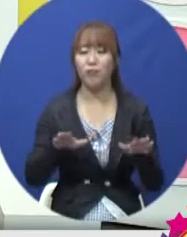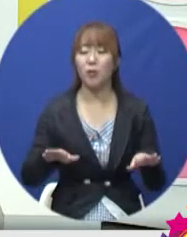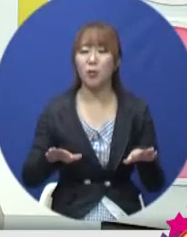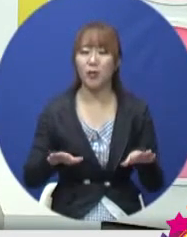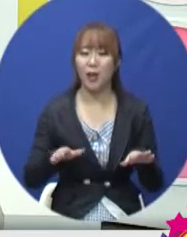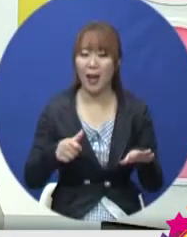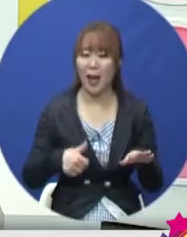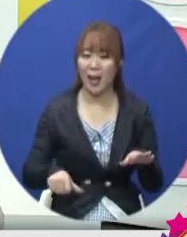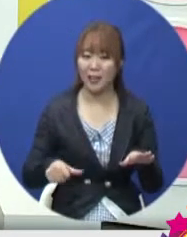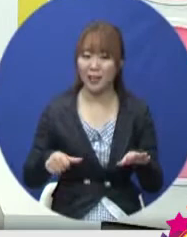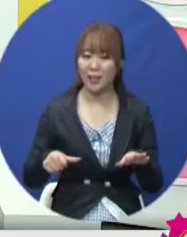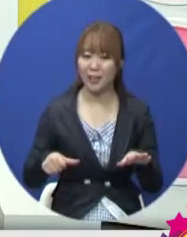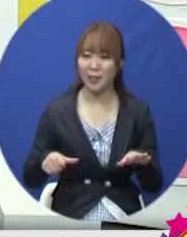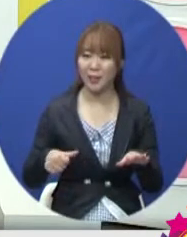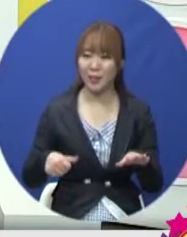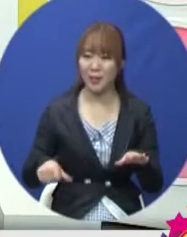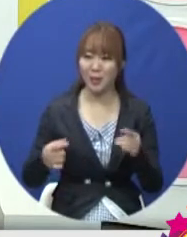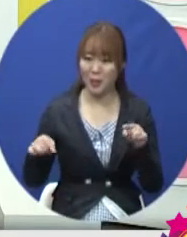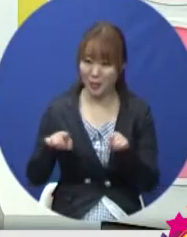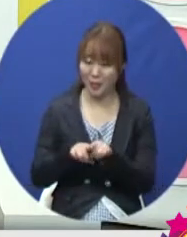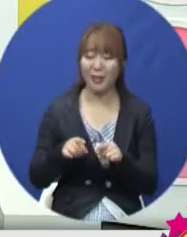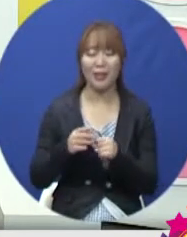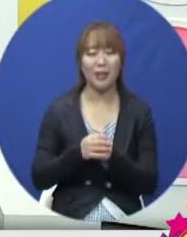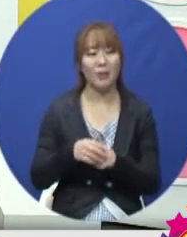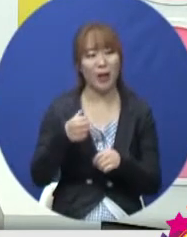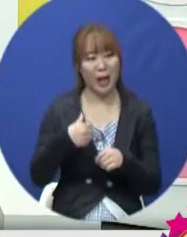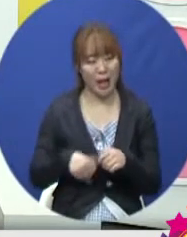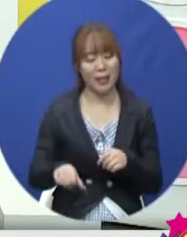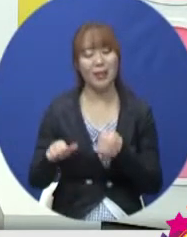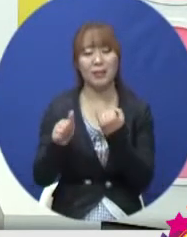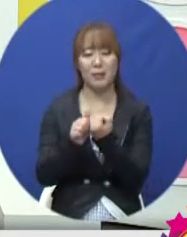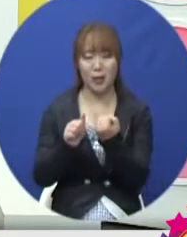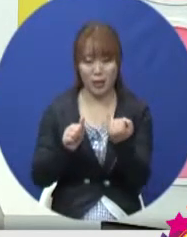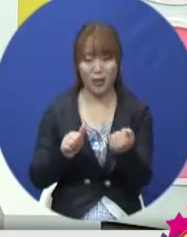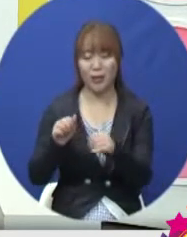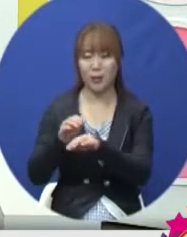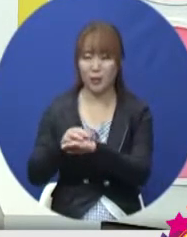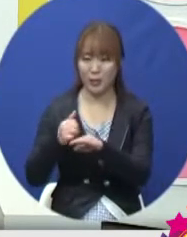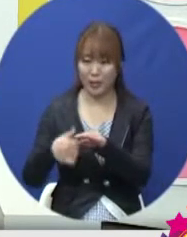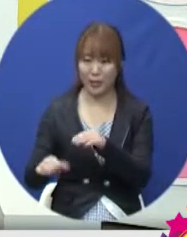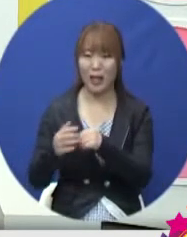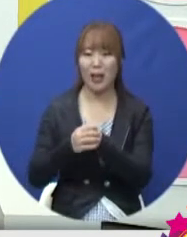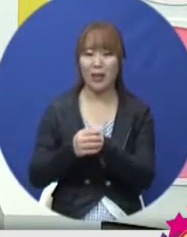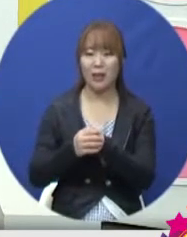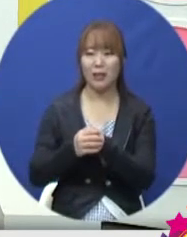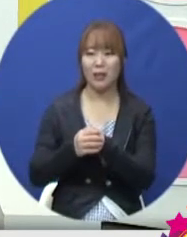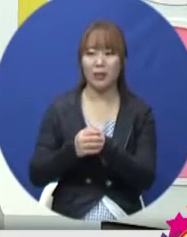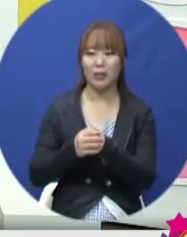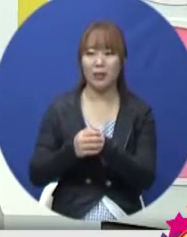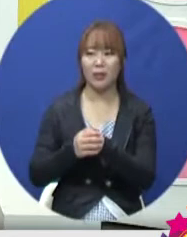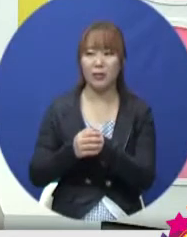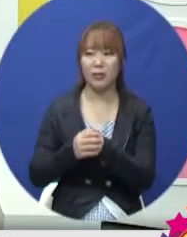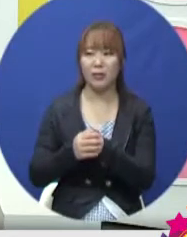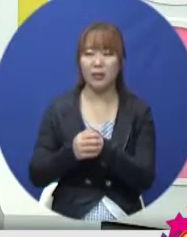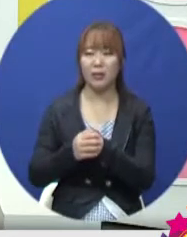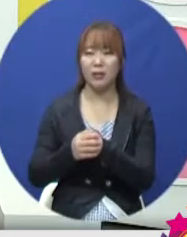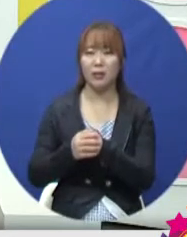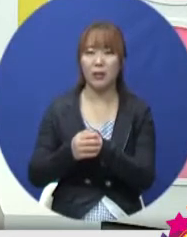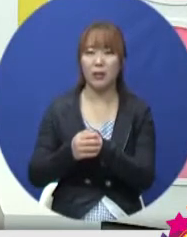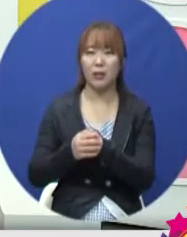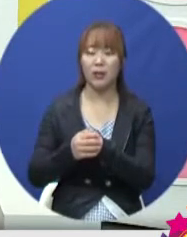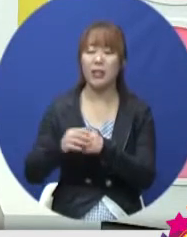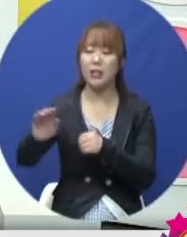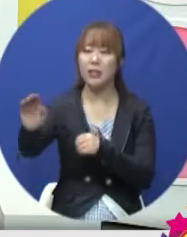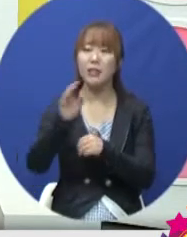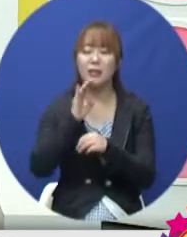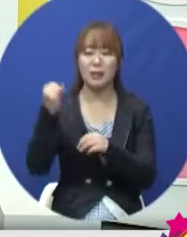이번에는 아들들 전부 다 모시고. 예, 예. 아들, 며느리, 손자, 신우, 신우. 네. 신우 남편은